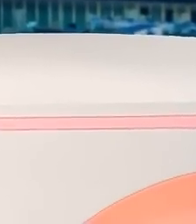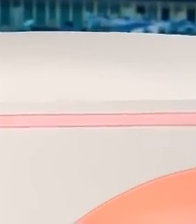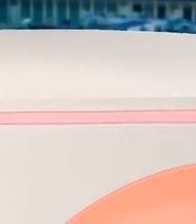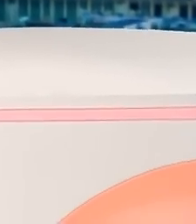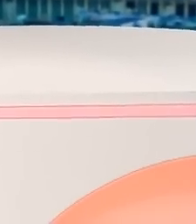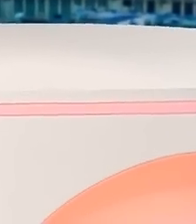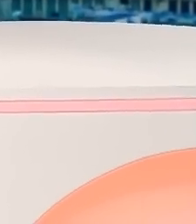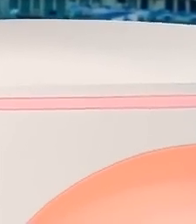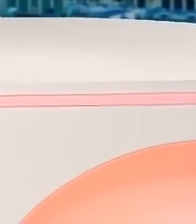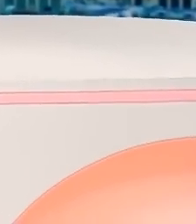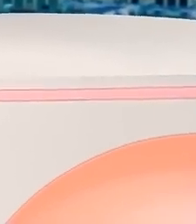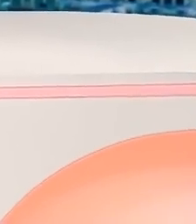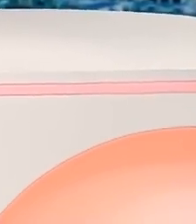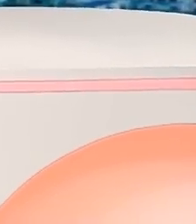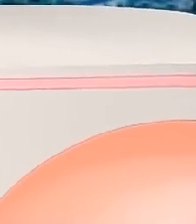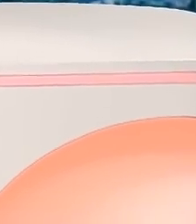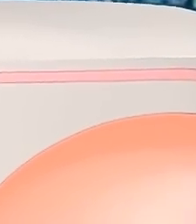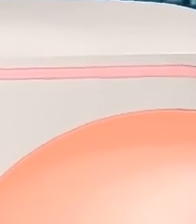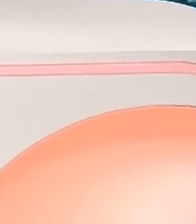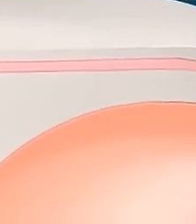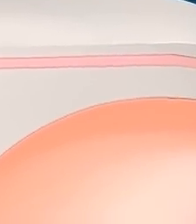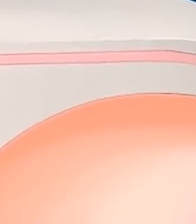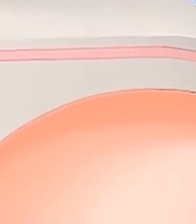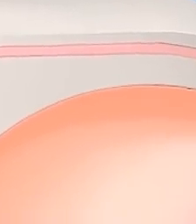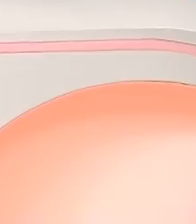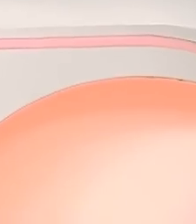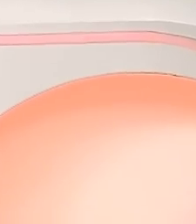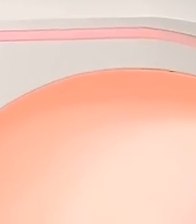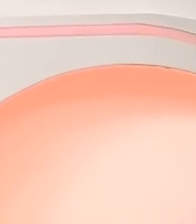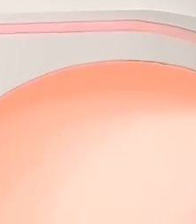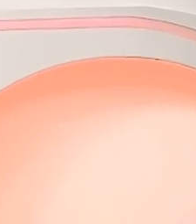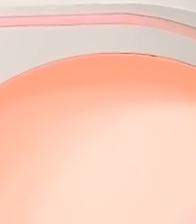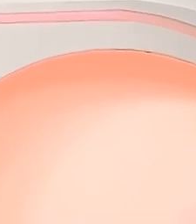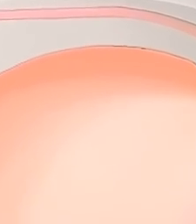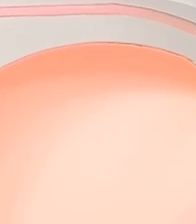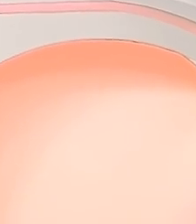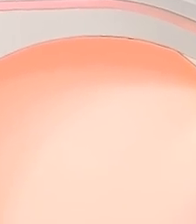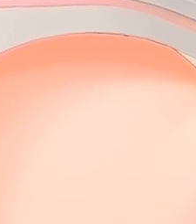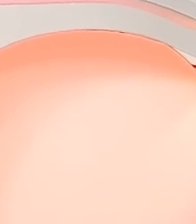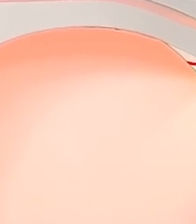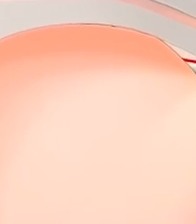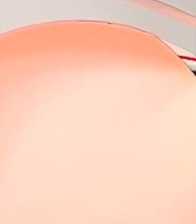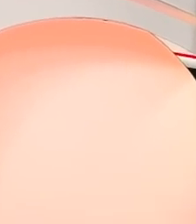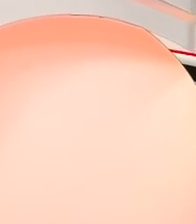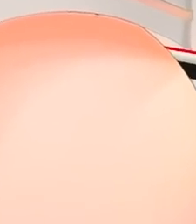vă mulțumesc pentru atenție și vă aștept mâine seară tot aici la Focus de la ora 23. O noapte liniștită. Aveți grijă de voi!